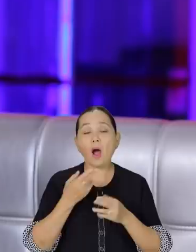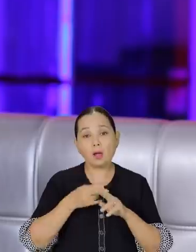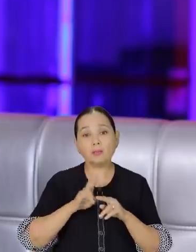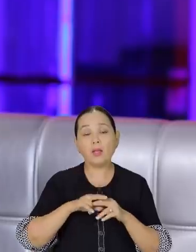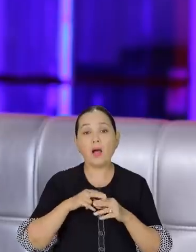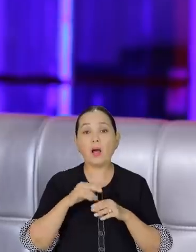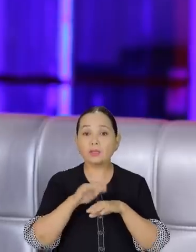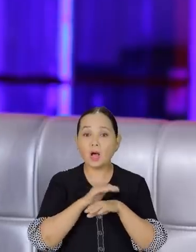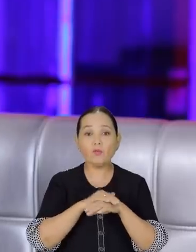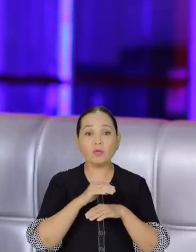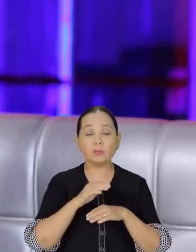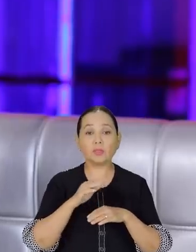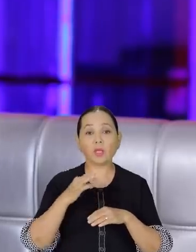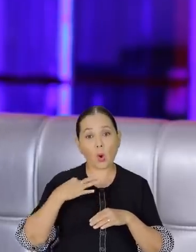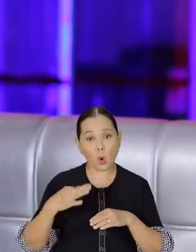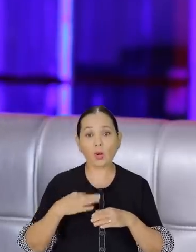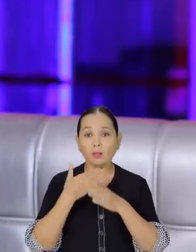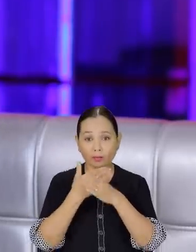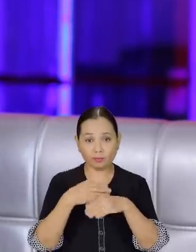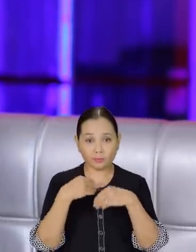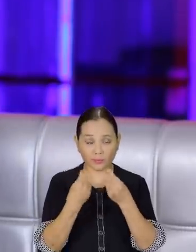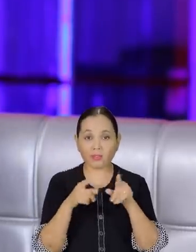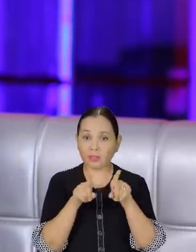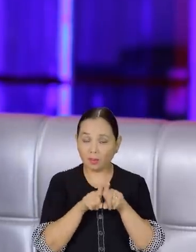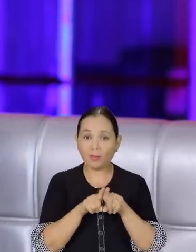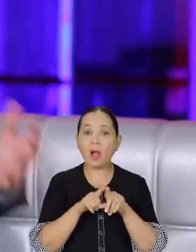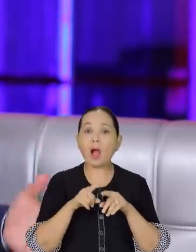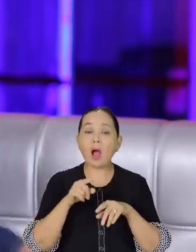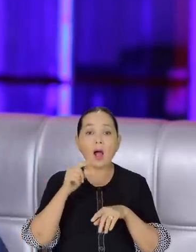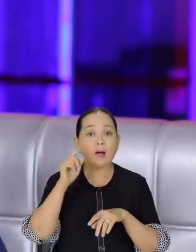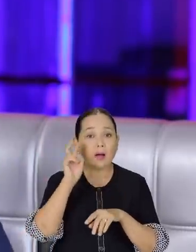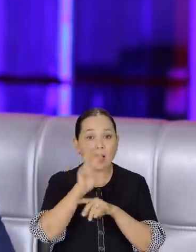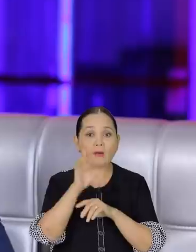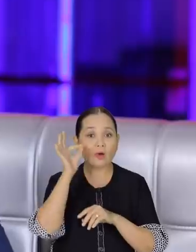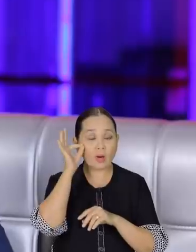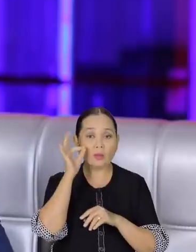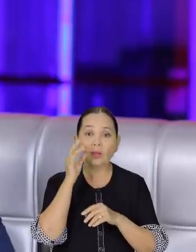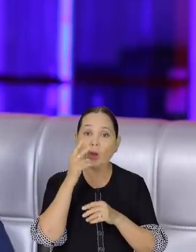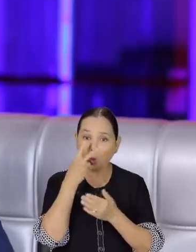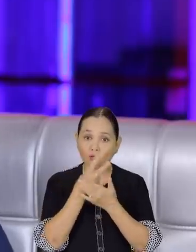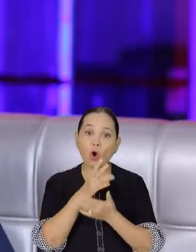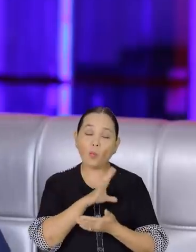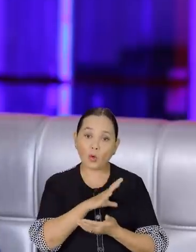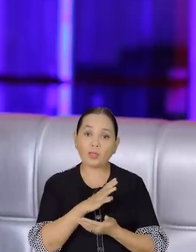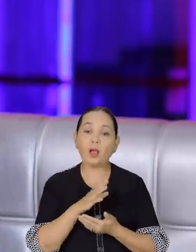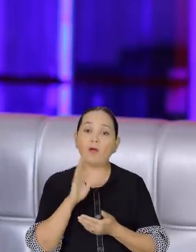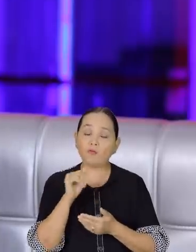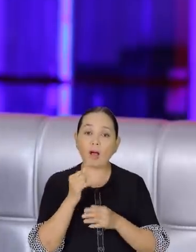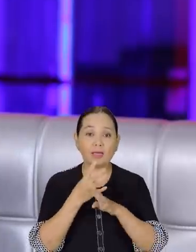o'g'lonlar onaxonning atrofida girdi kapalak. Onaxonning holidan xabar olish uchun borganimizda bunga guvoh bo'lganmiz.